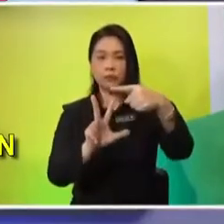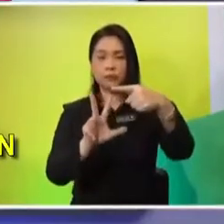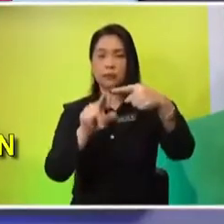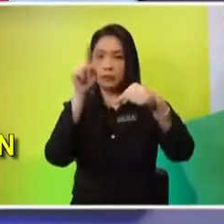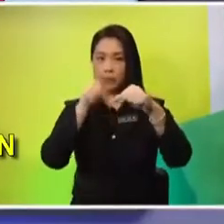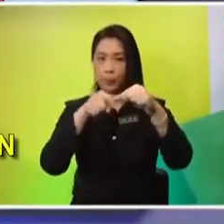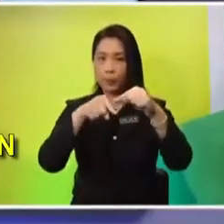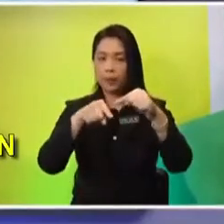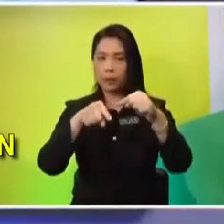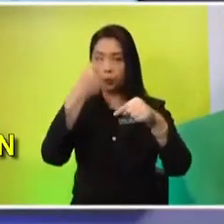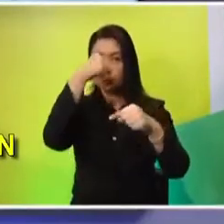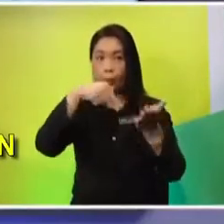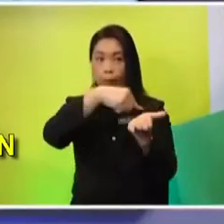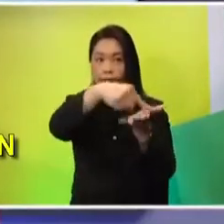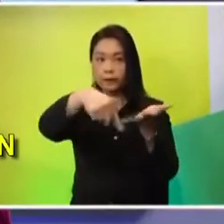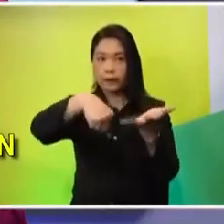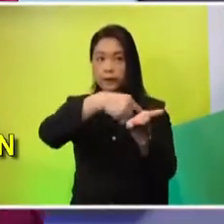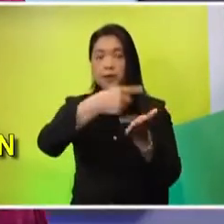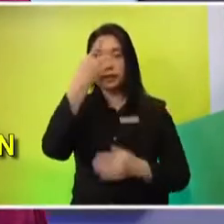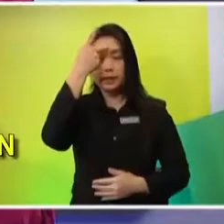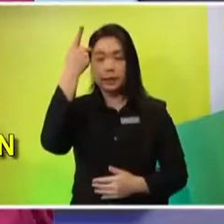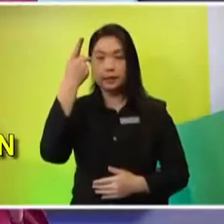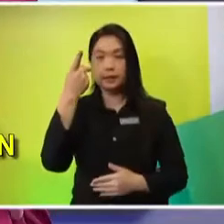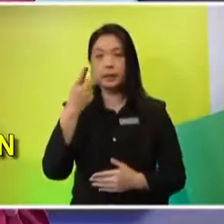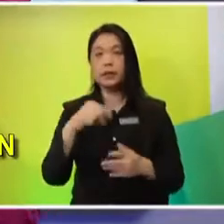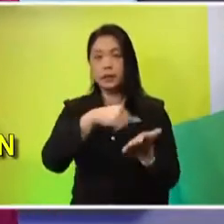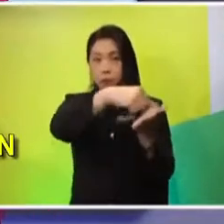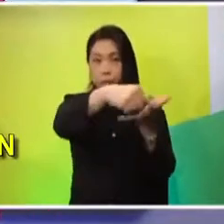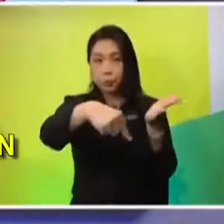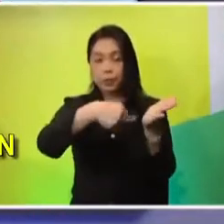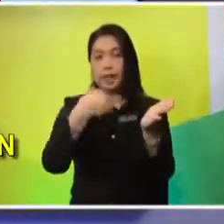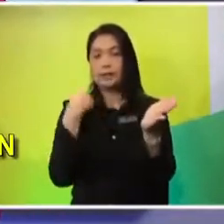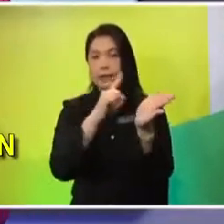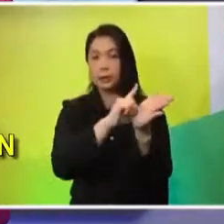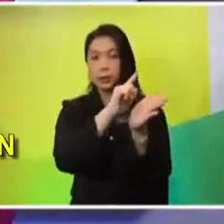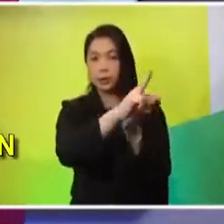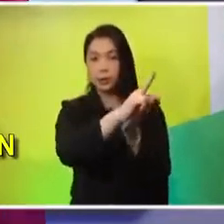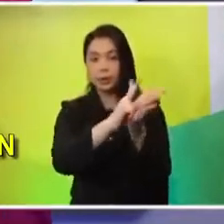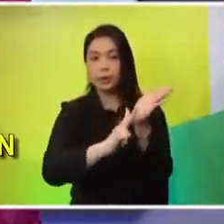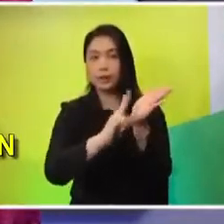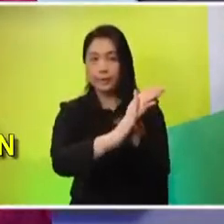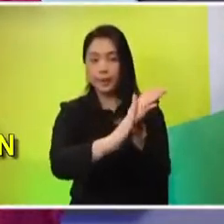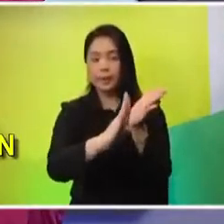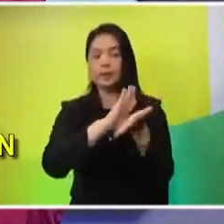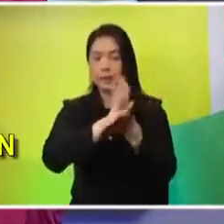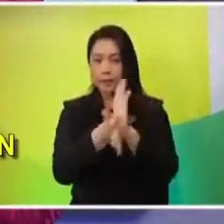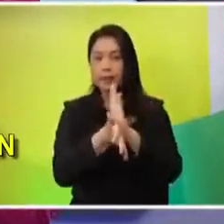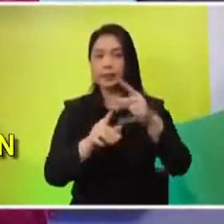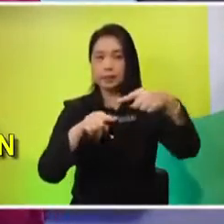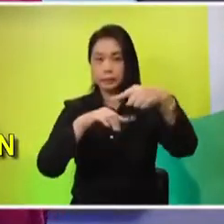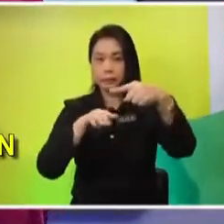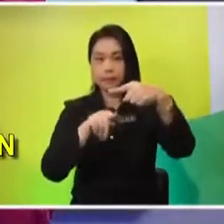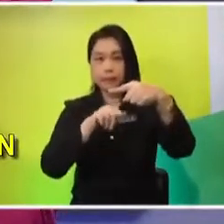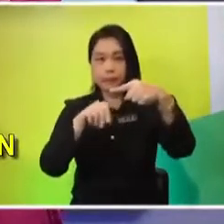kerana bahagian keseluruhan wafer itu ialah 4. Jadi, penyebut dia mestilah 4,